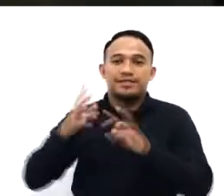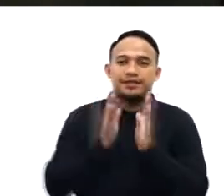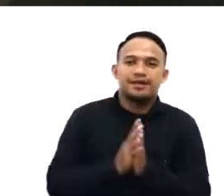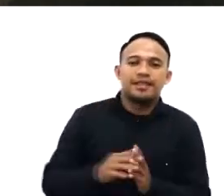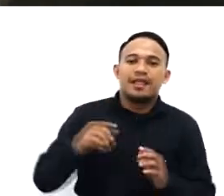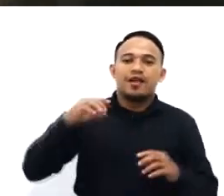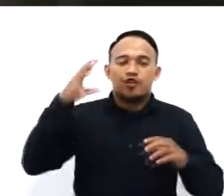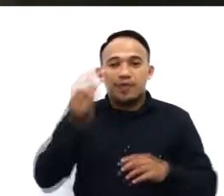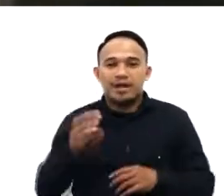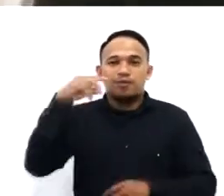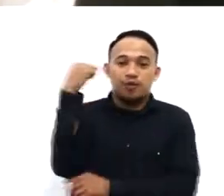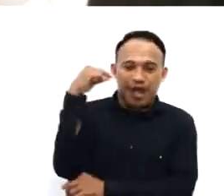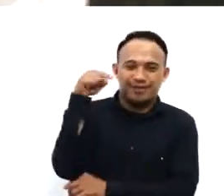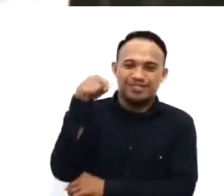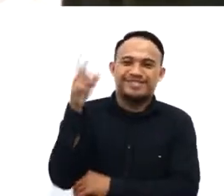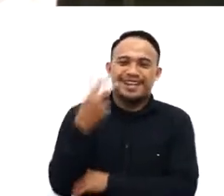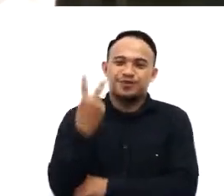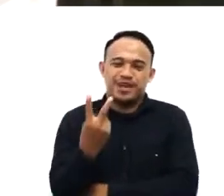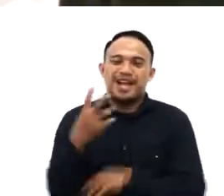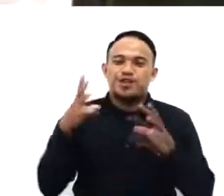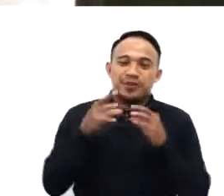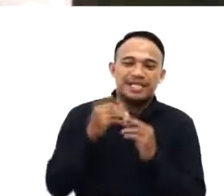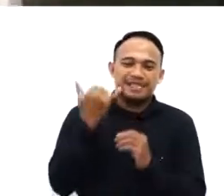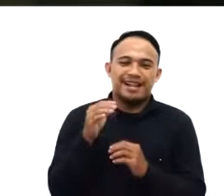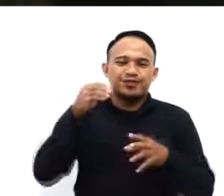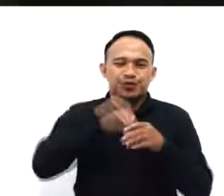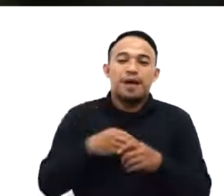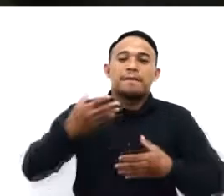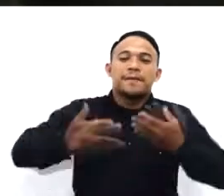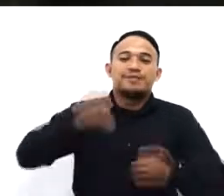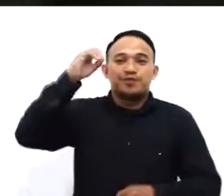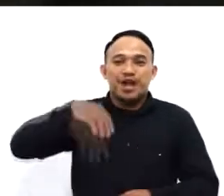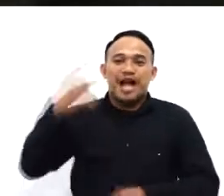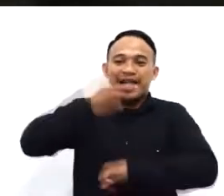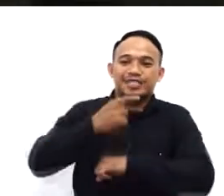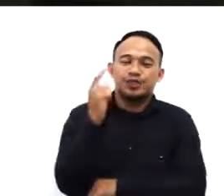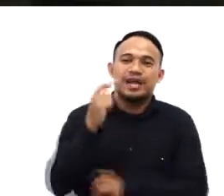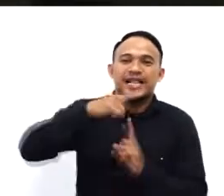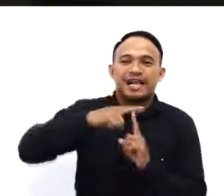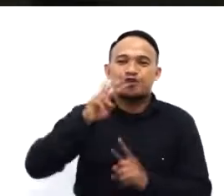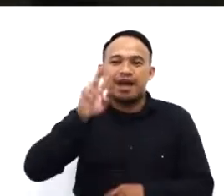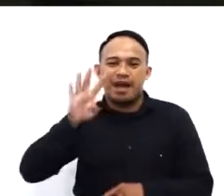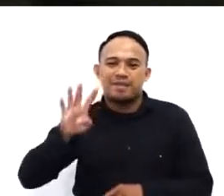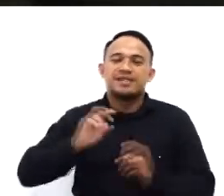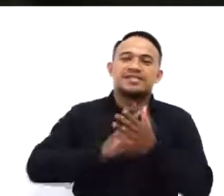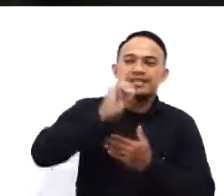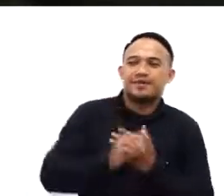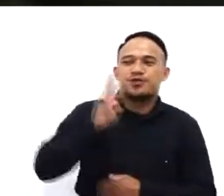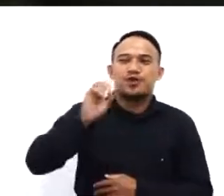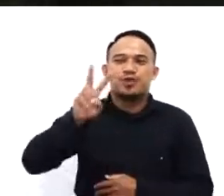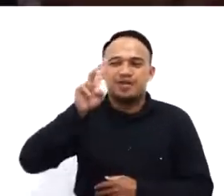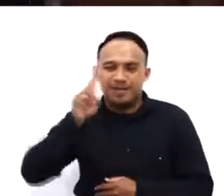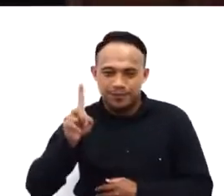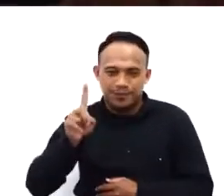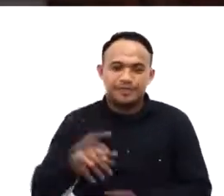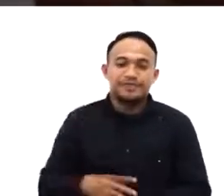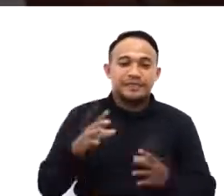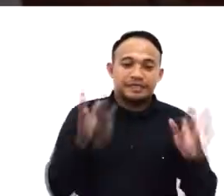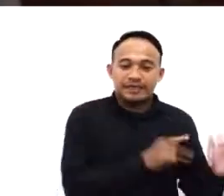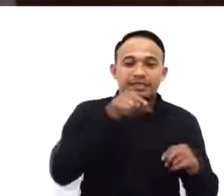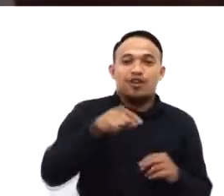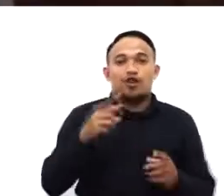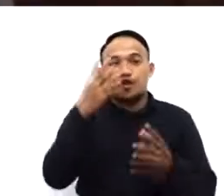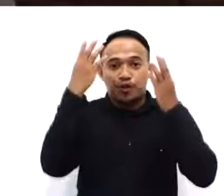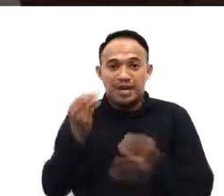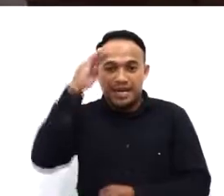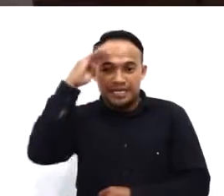dua kabupaten yang beruntung digelar pasar murah pada Jumat 24 Desember 2021.